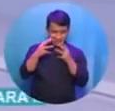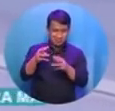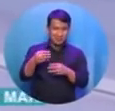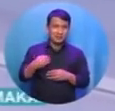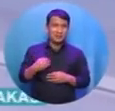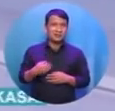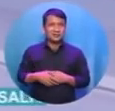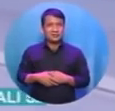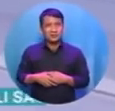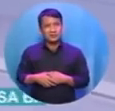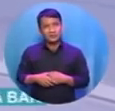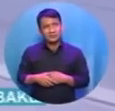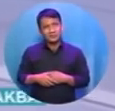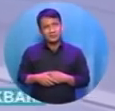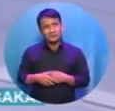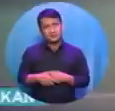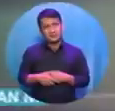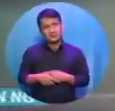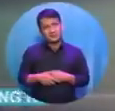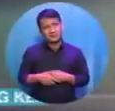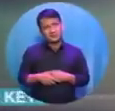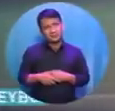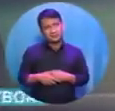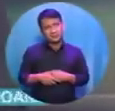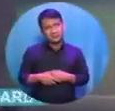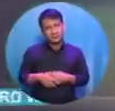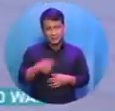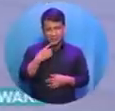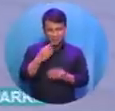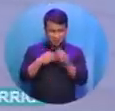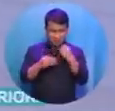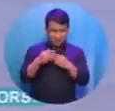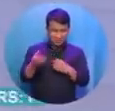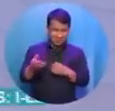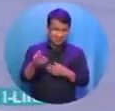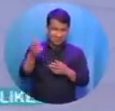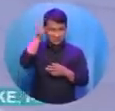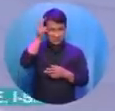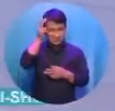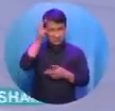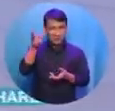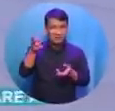Hello, Sir Rafi! Nanonood ako! Nanonood ka? Oh. Anong ulam nyo ngayon? Gulay po!